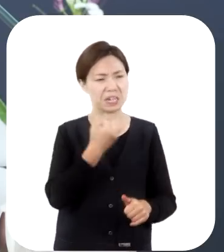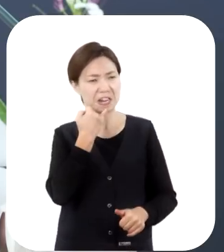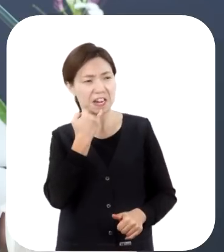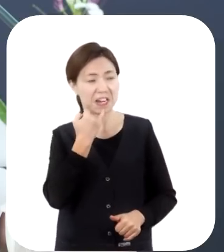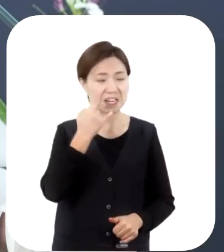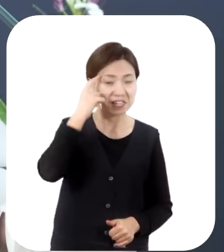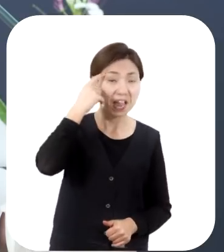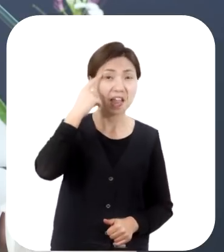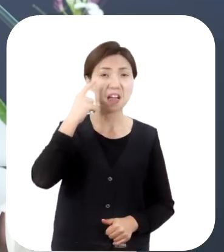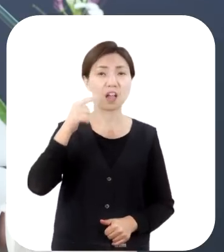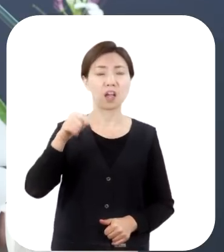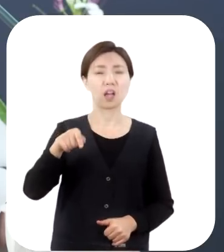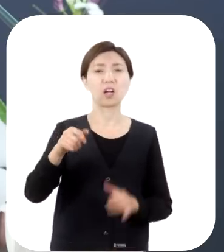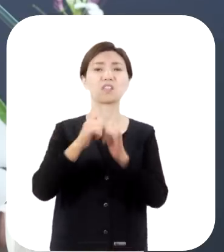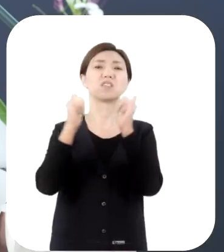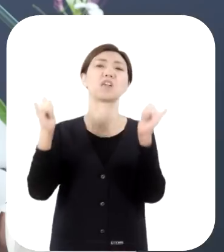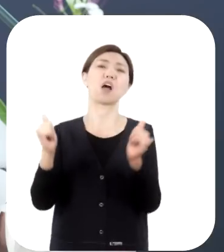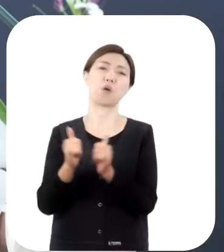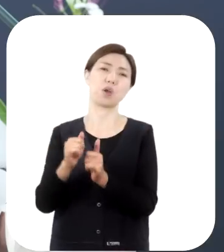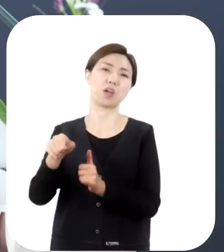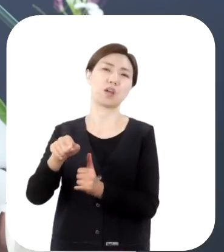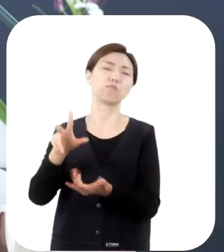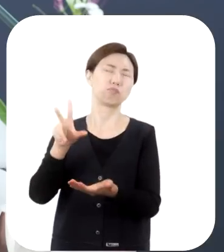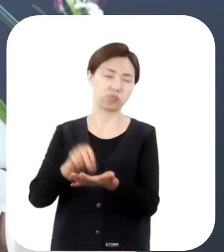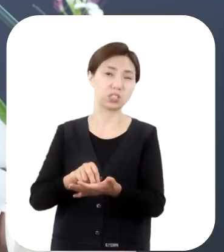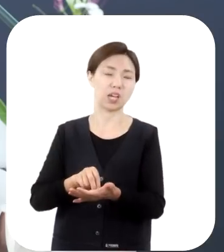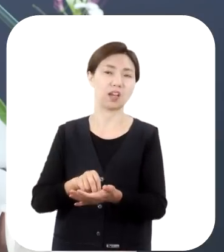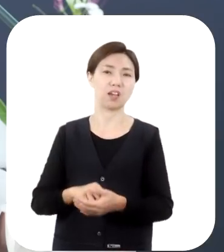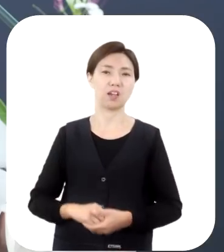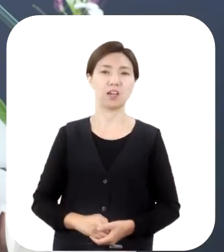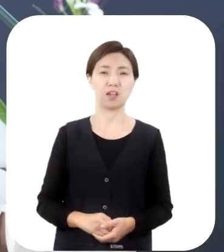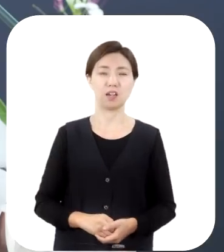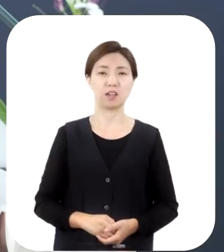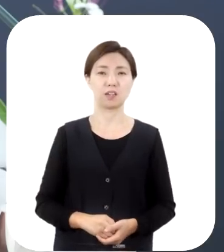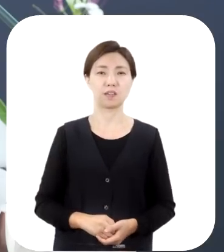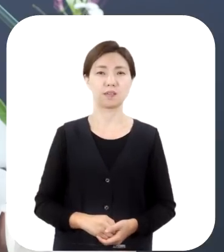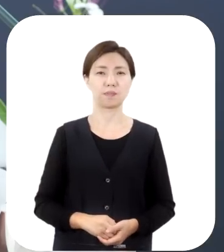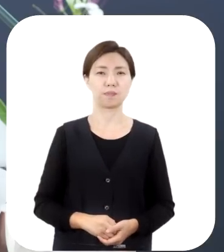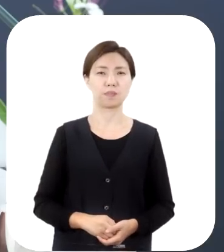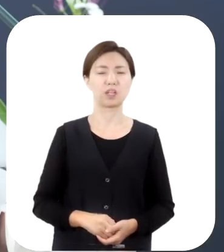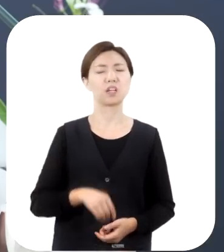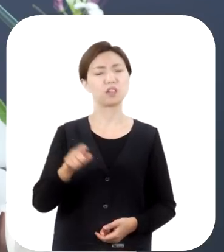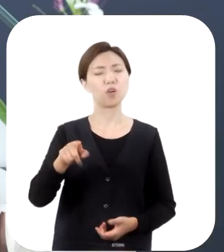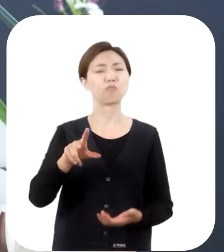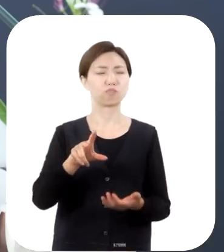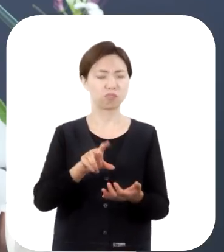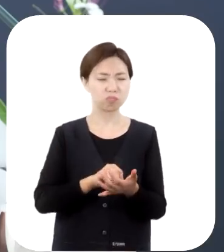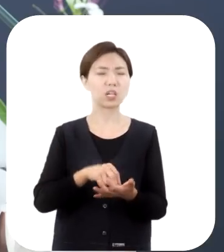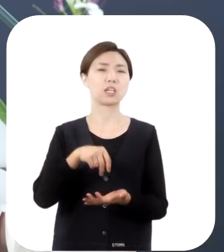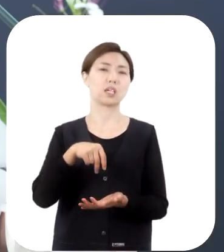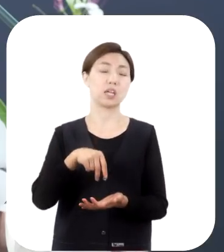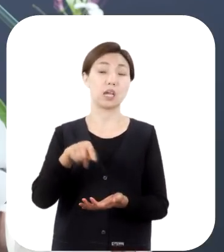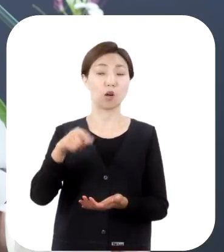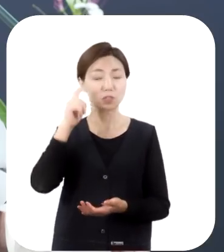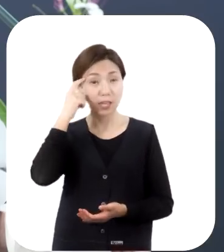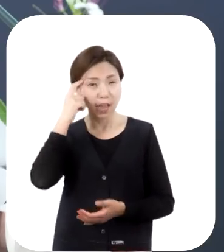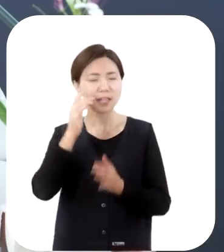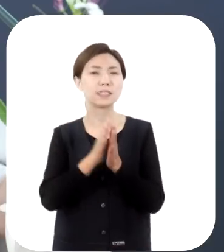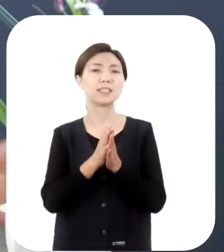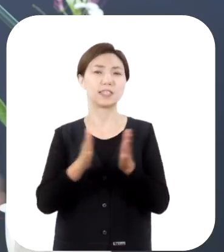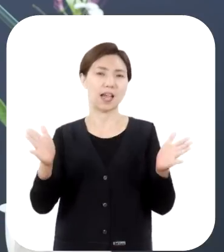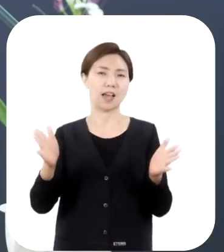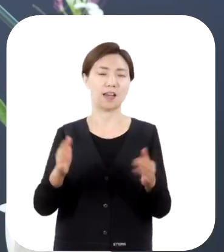것이 정당화된 사회에 대한 문제의식이다. 일단 요점이 이런 관점에서 봐야